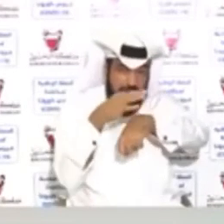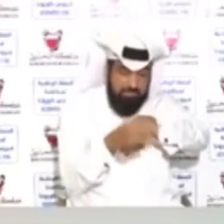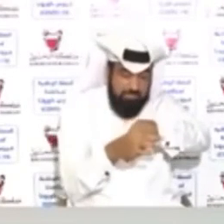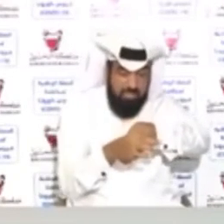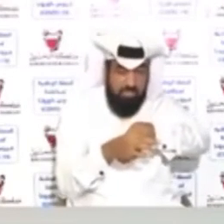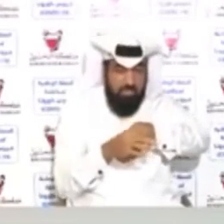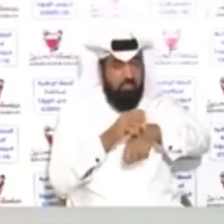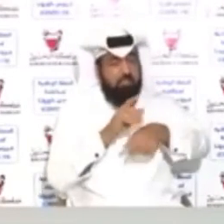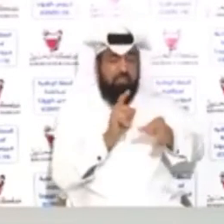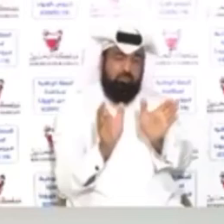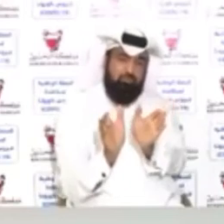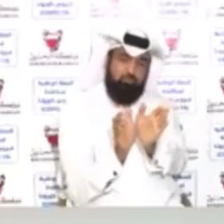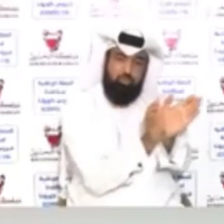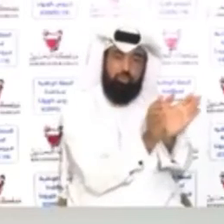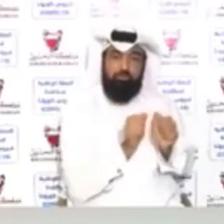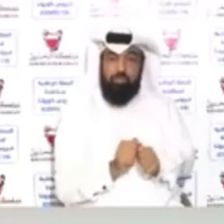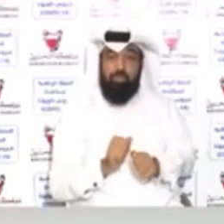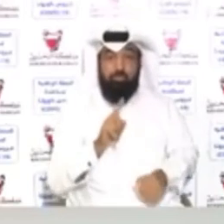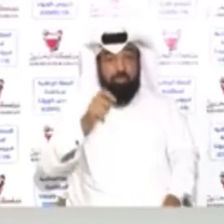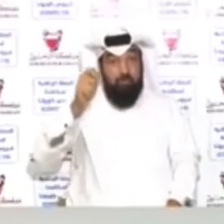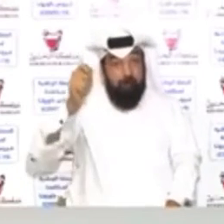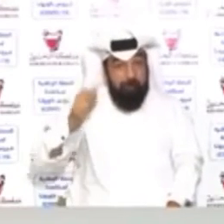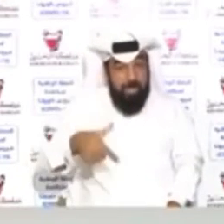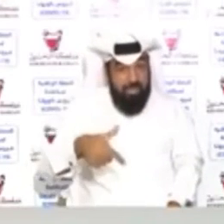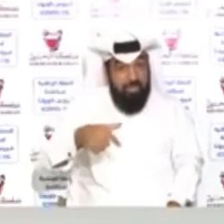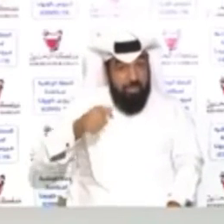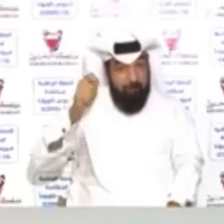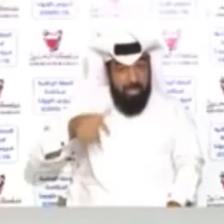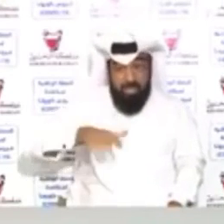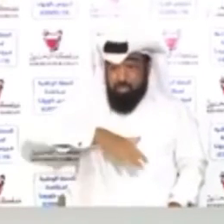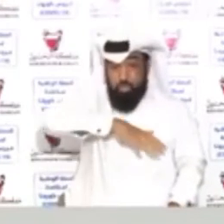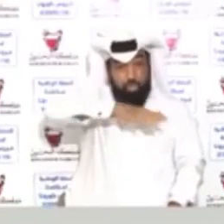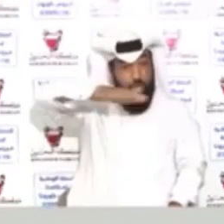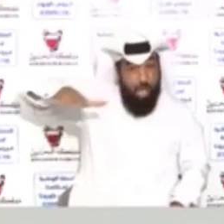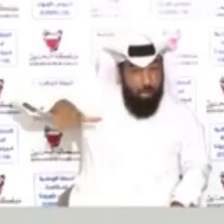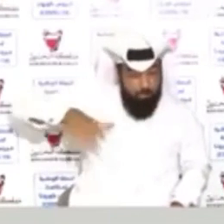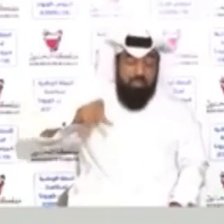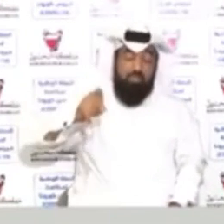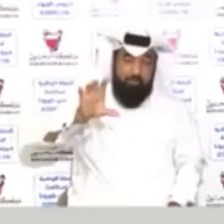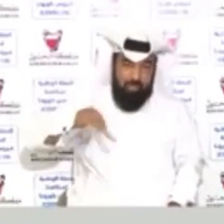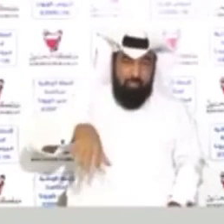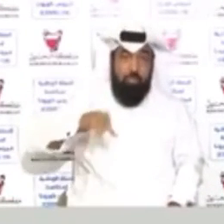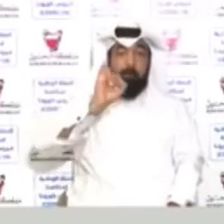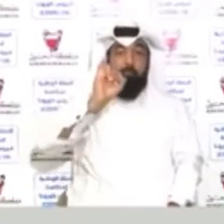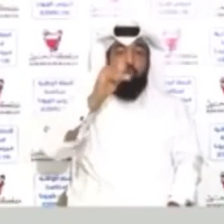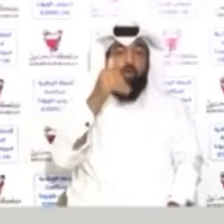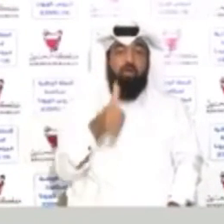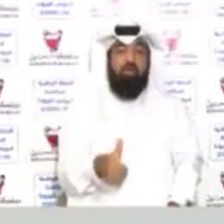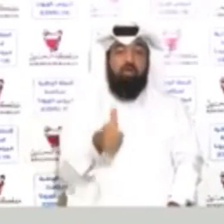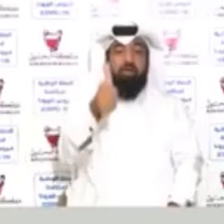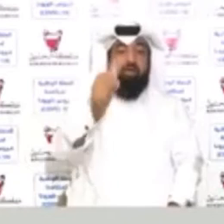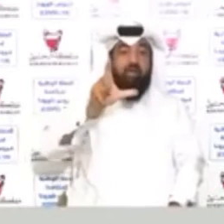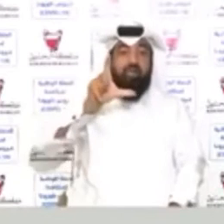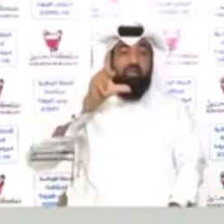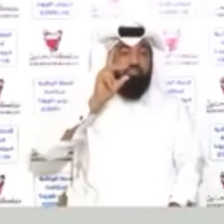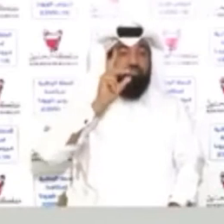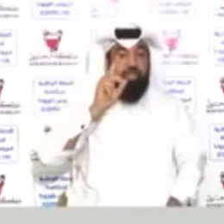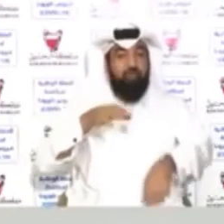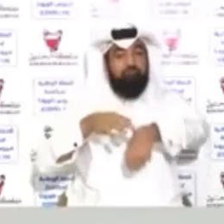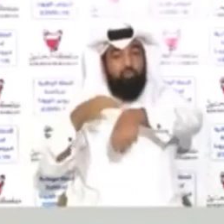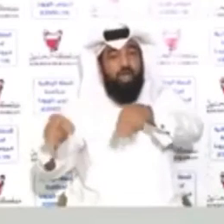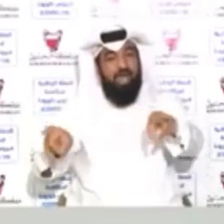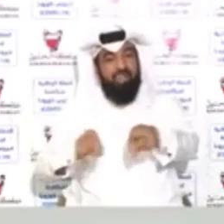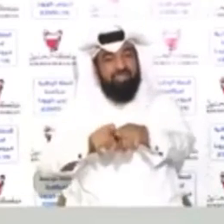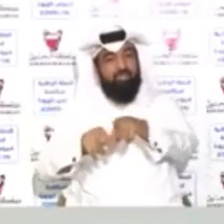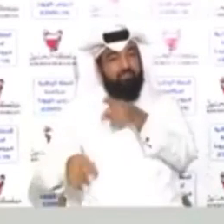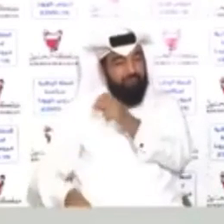أما عامة البحرينيين فهم مخالطين ولكن وجودهم في المجتمع وفي منازلهم وليس مثل العمالة الأجنبية، فلعل